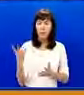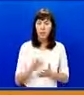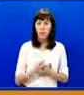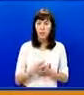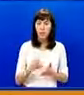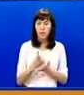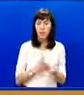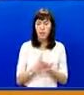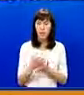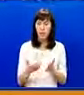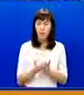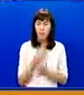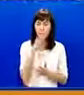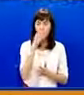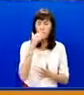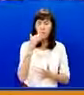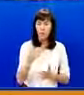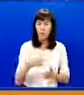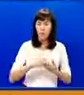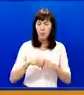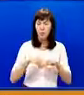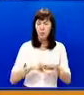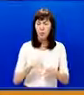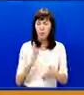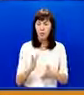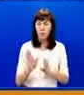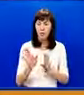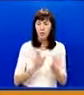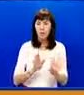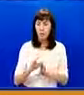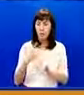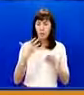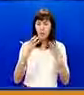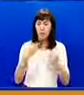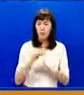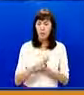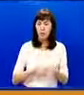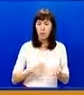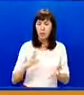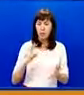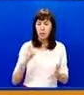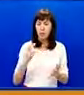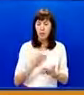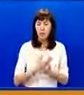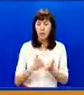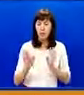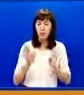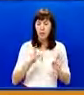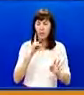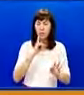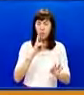кадр тапшылығы. Уақыт келе оның да түйіні шешілері хақ. Жәрмеңке 5 күнге жалғаспақ. Отандық өнім көрмеде қол